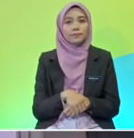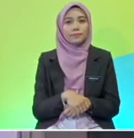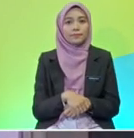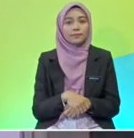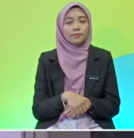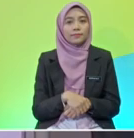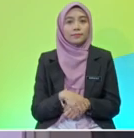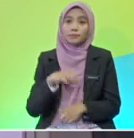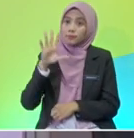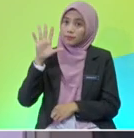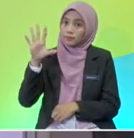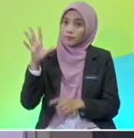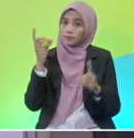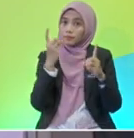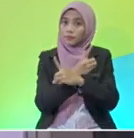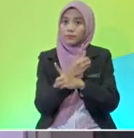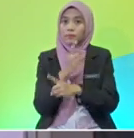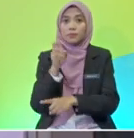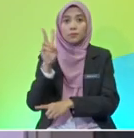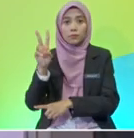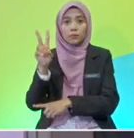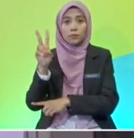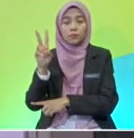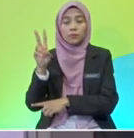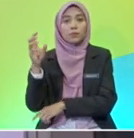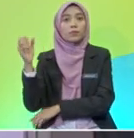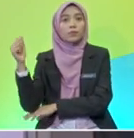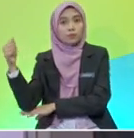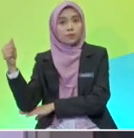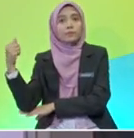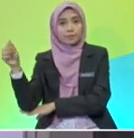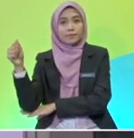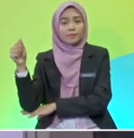Oke jadi jawabannya